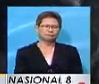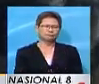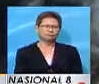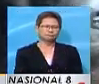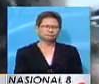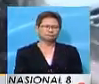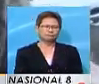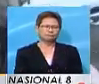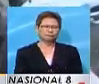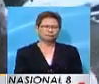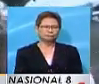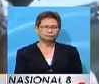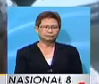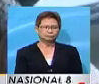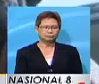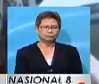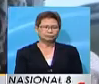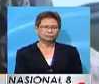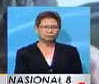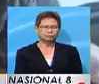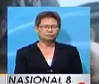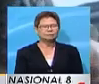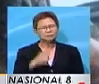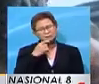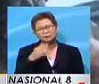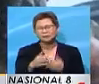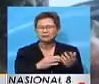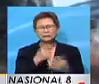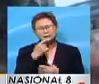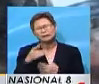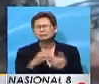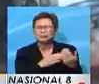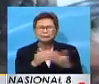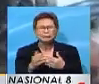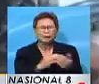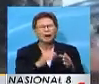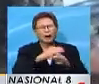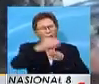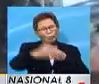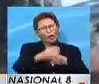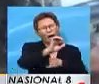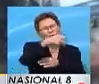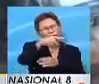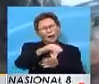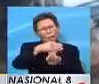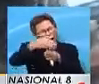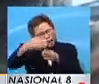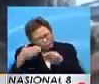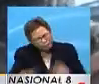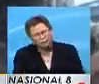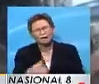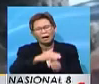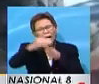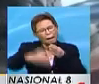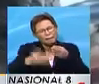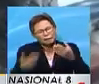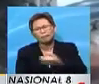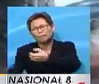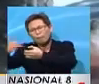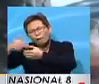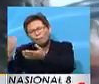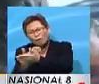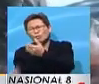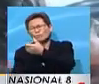an saya C dia tak apah habiskan SPM Dulah ada